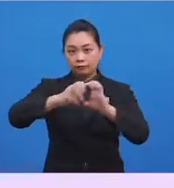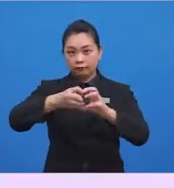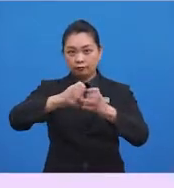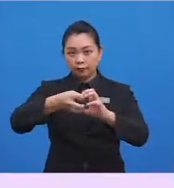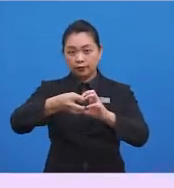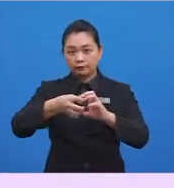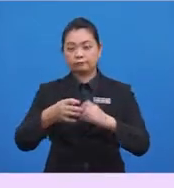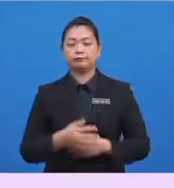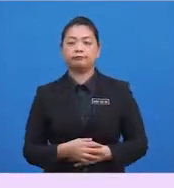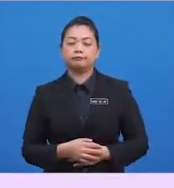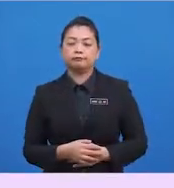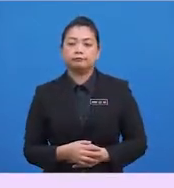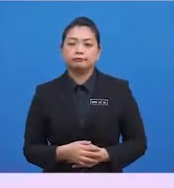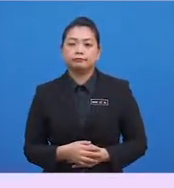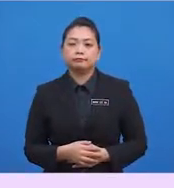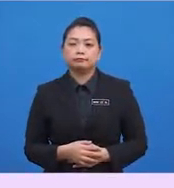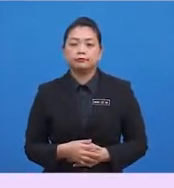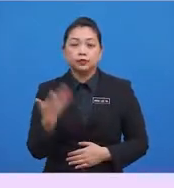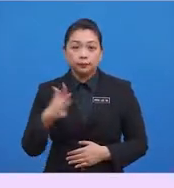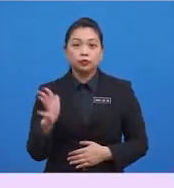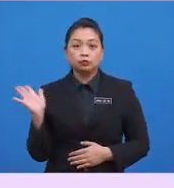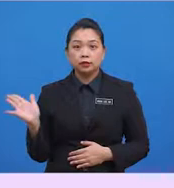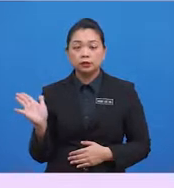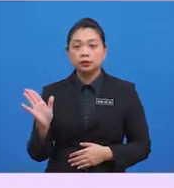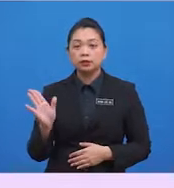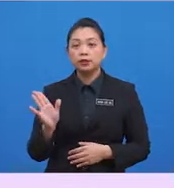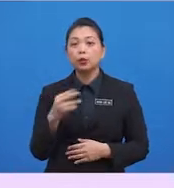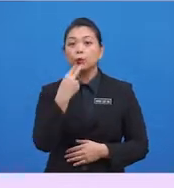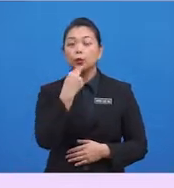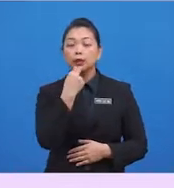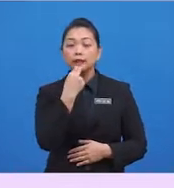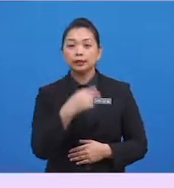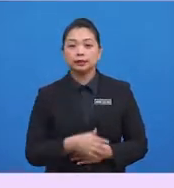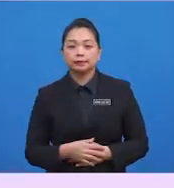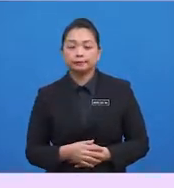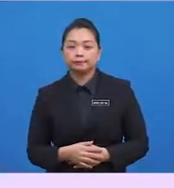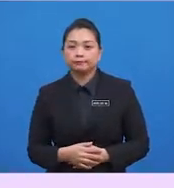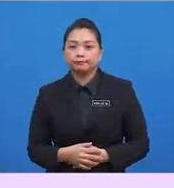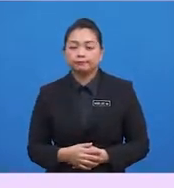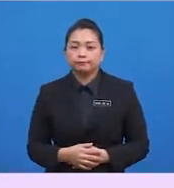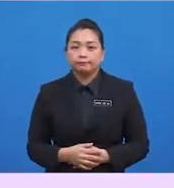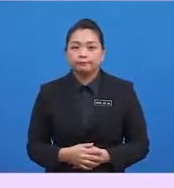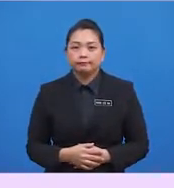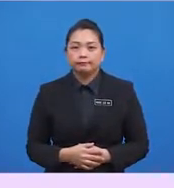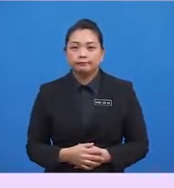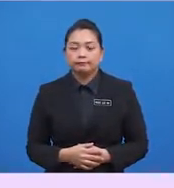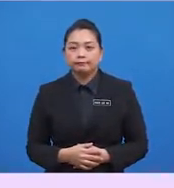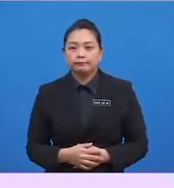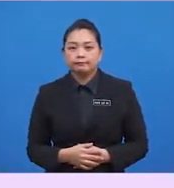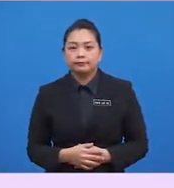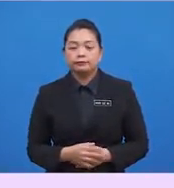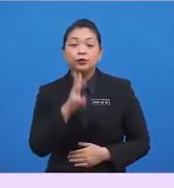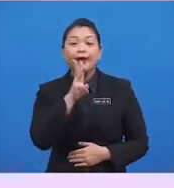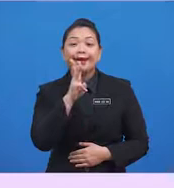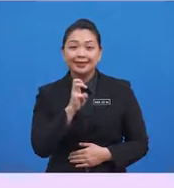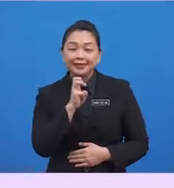sekarang. Seterusnya, kub gula yang berbentuk kubus. Akhir sekali adalah kub